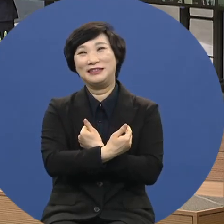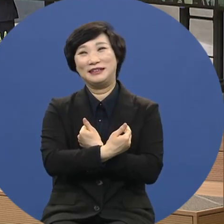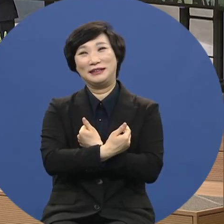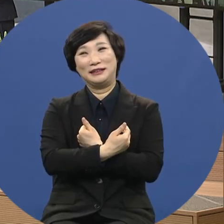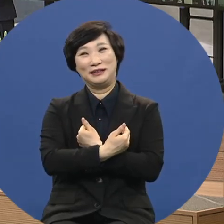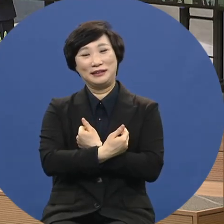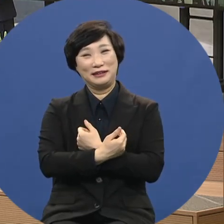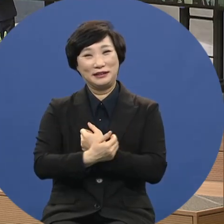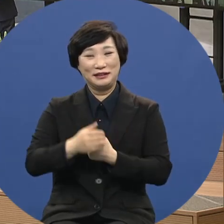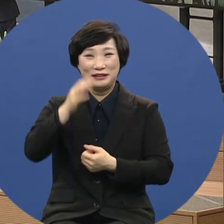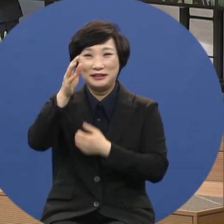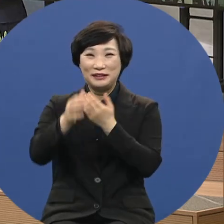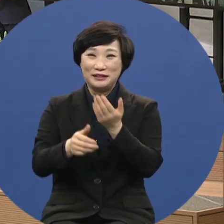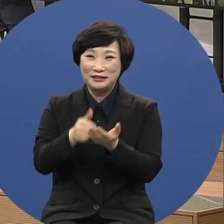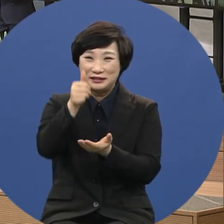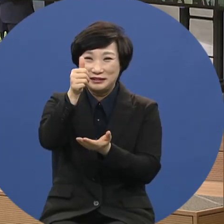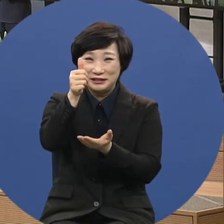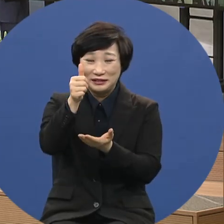애워싸는